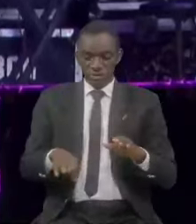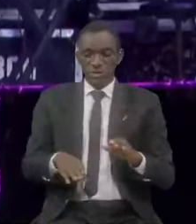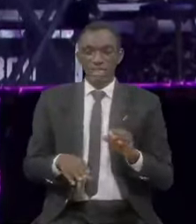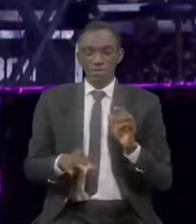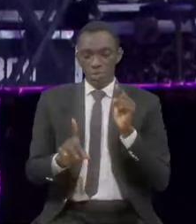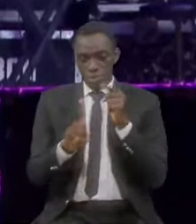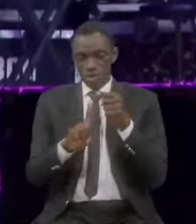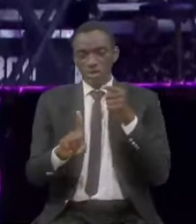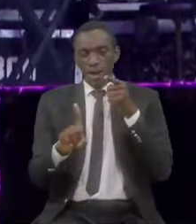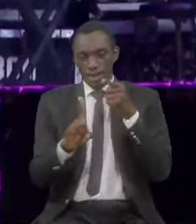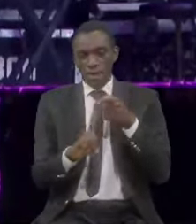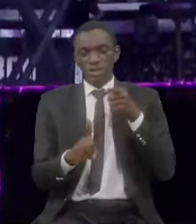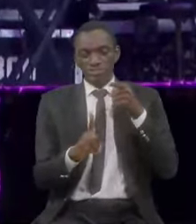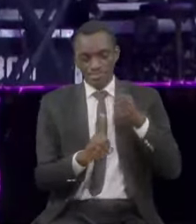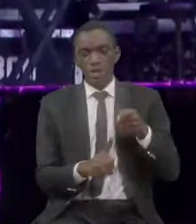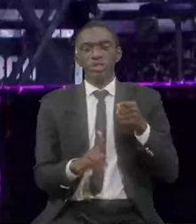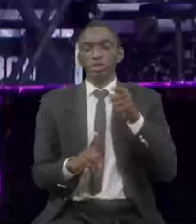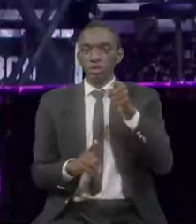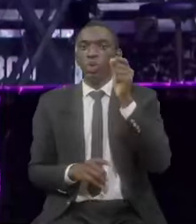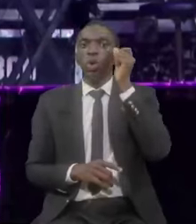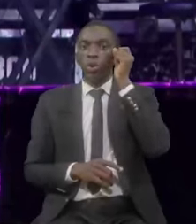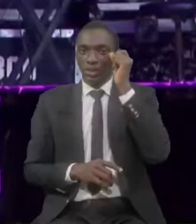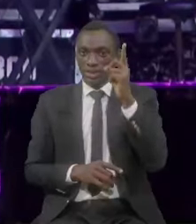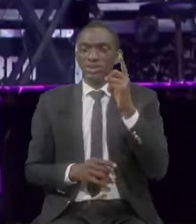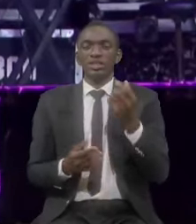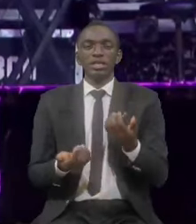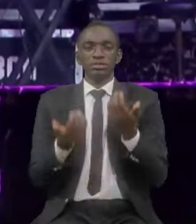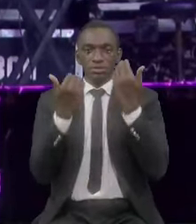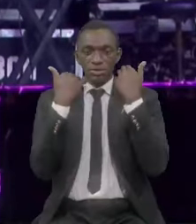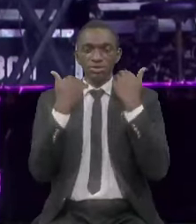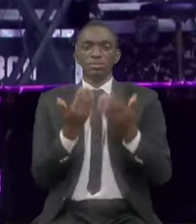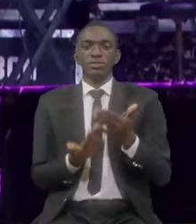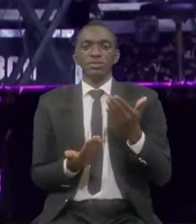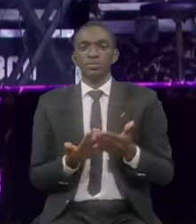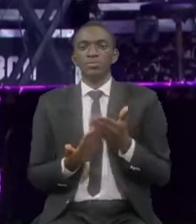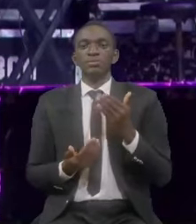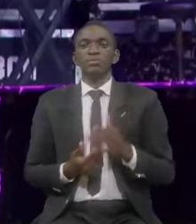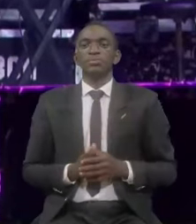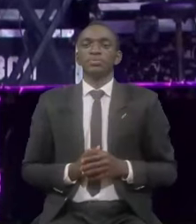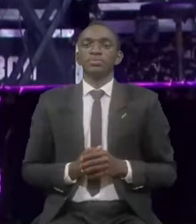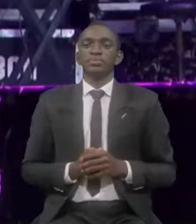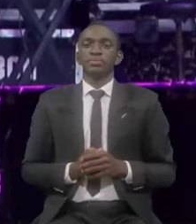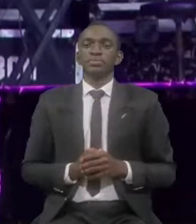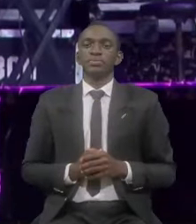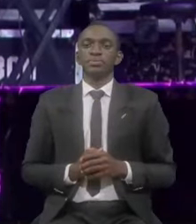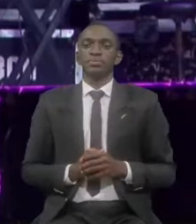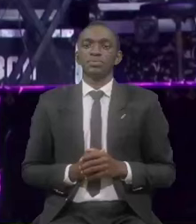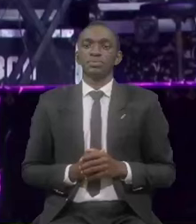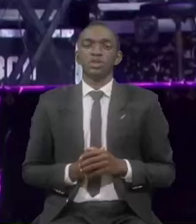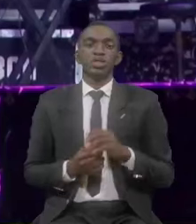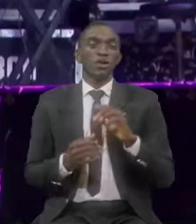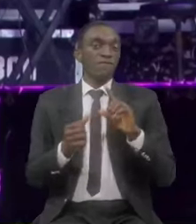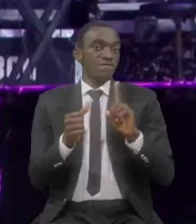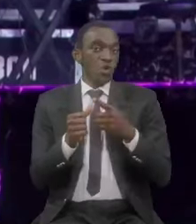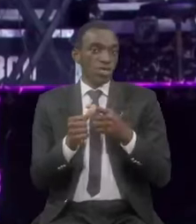Je vous donne le message par cuillerée, par sous-titre à la fois. Numéro 1.